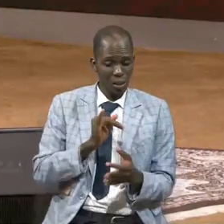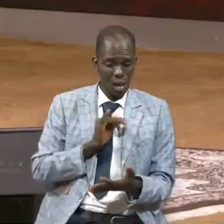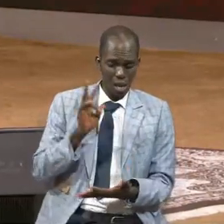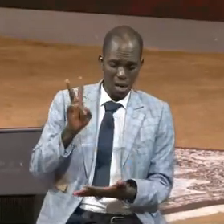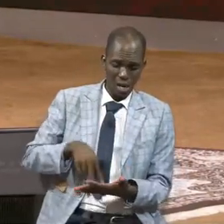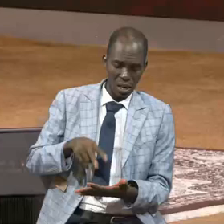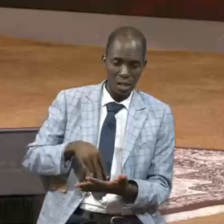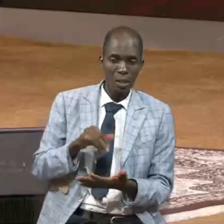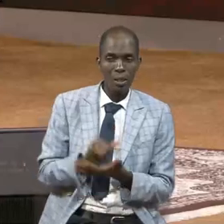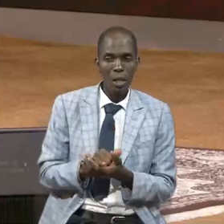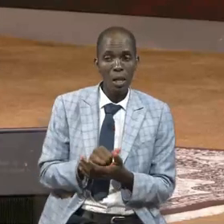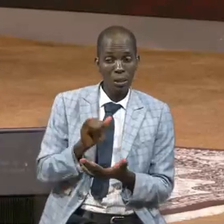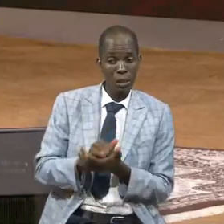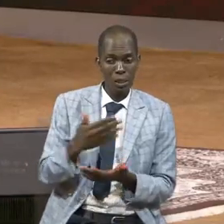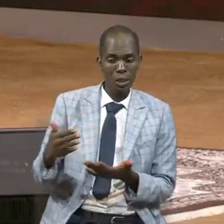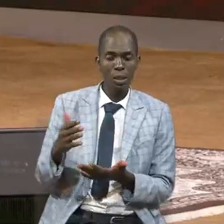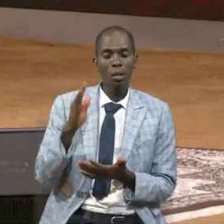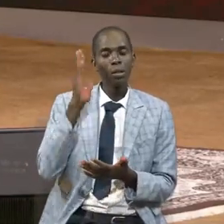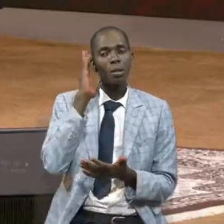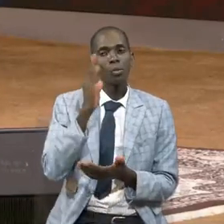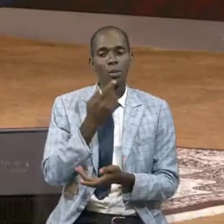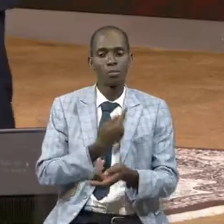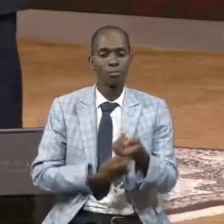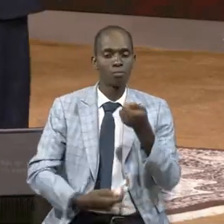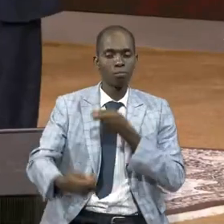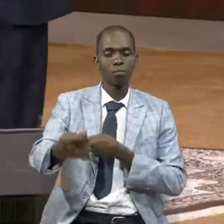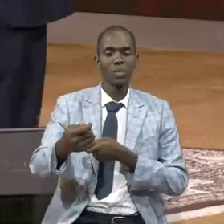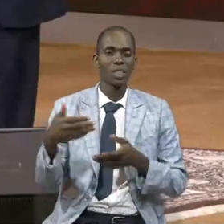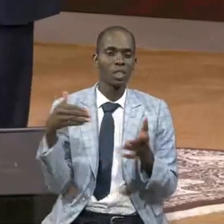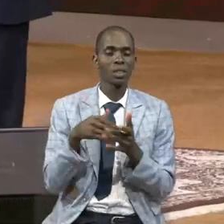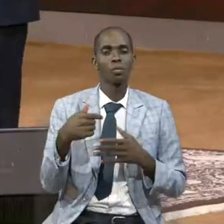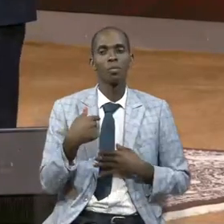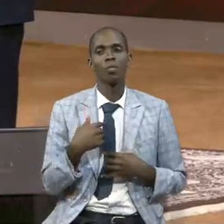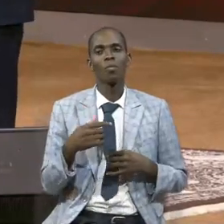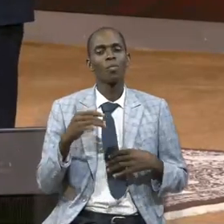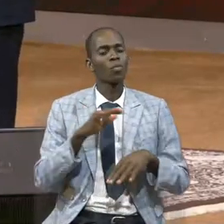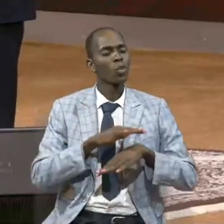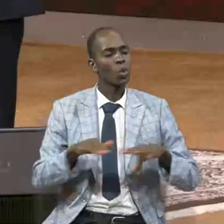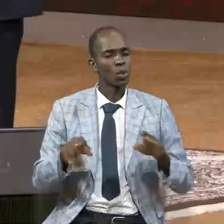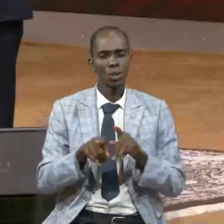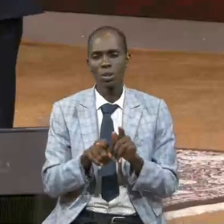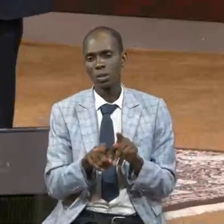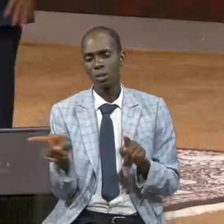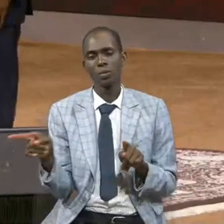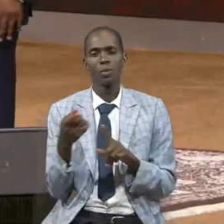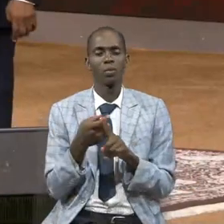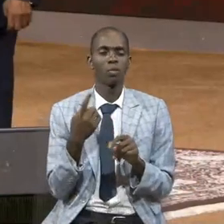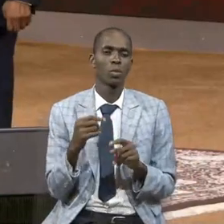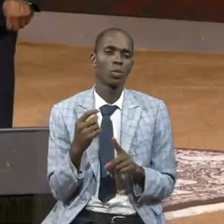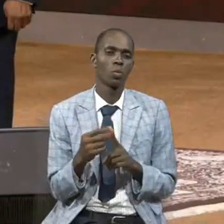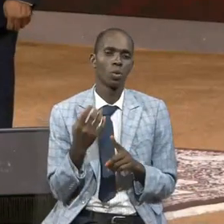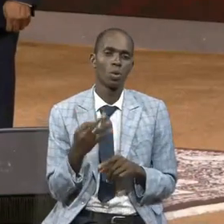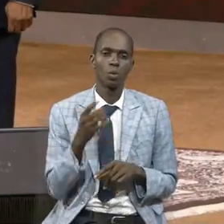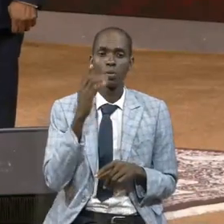je dis ça, la chose là sera un boomerang. Ça va me rattraper, déviation. Faut pas